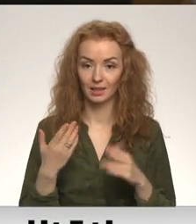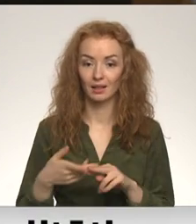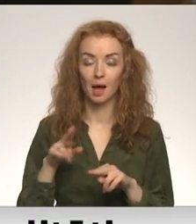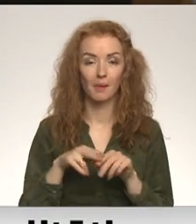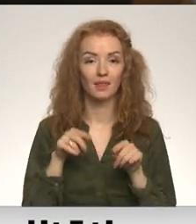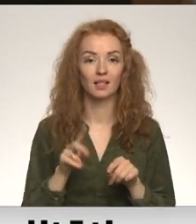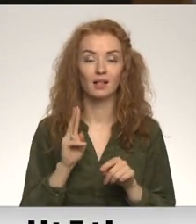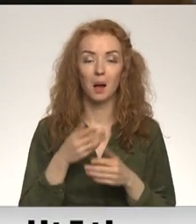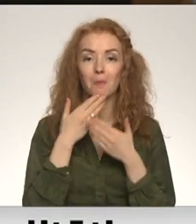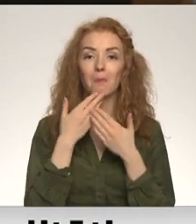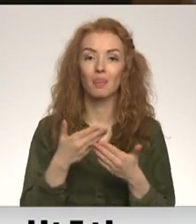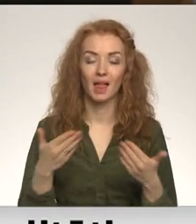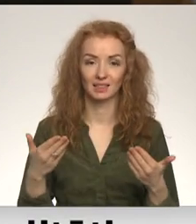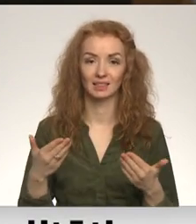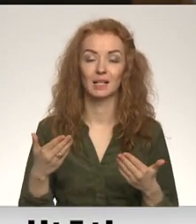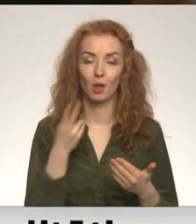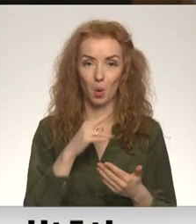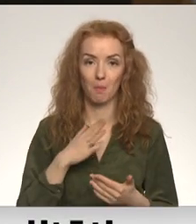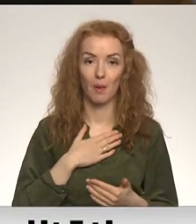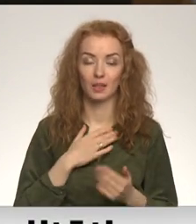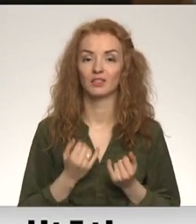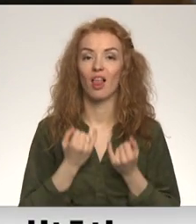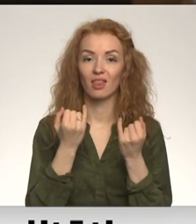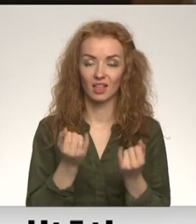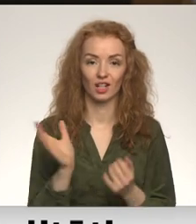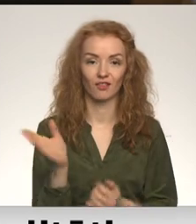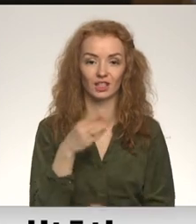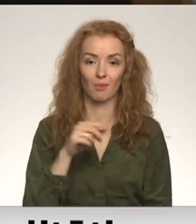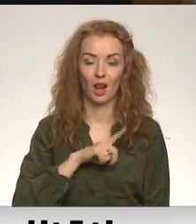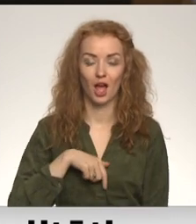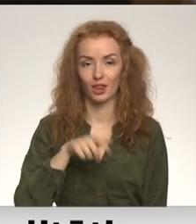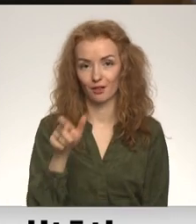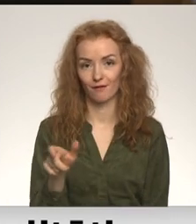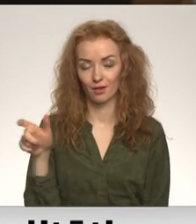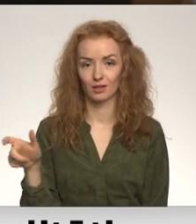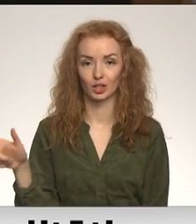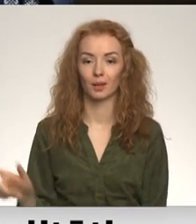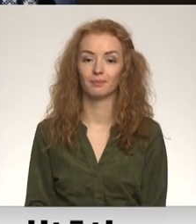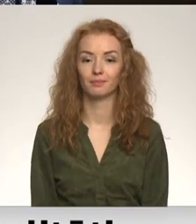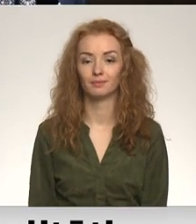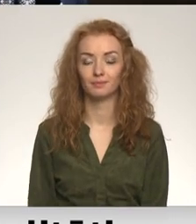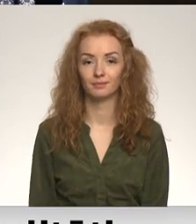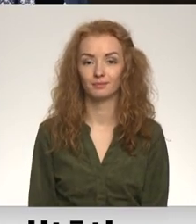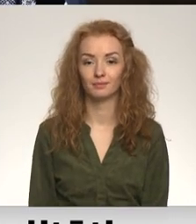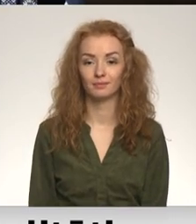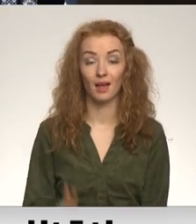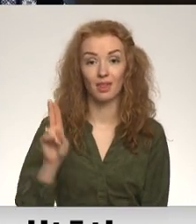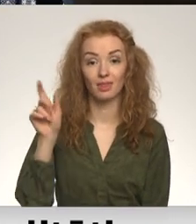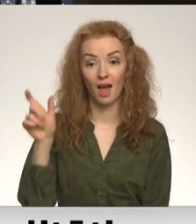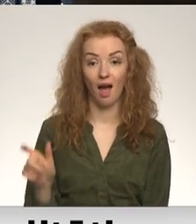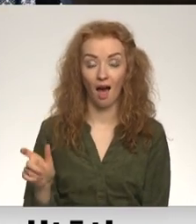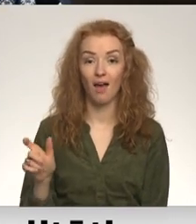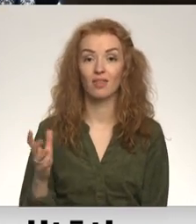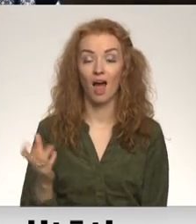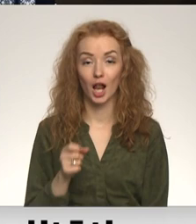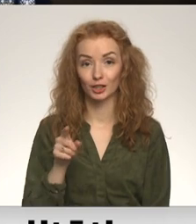tas ir kā pateicības simbols, kas veltīts visiem latviešiem. Thankful symbol. Lai gan Nadja ar rodniecēm tiekas